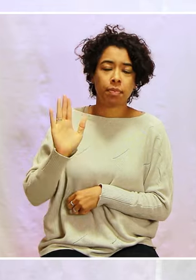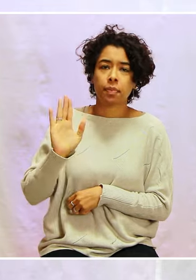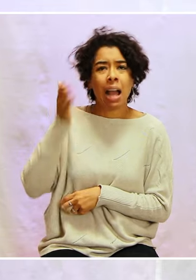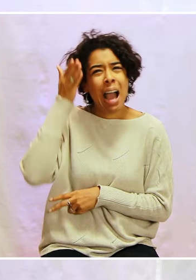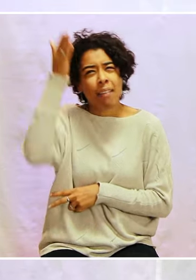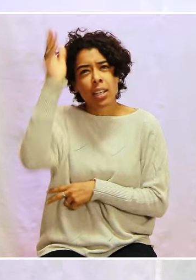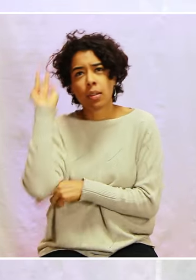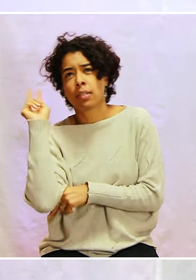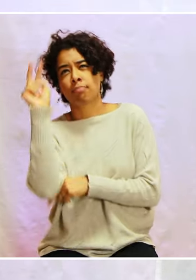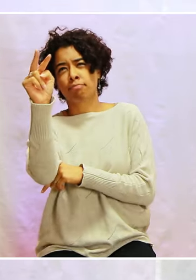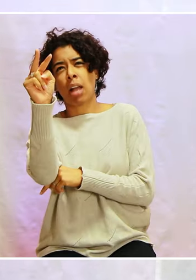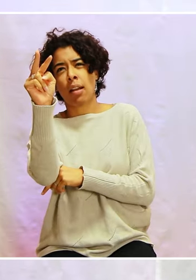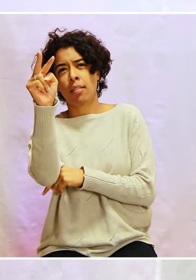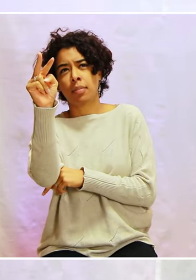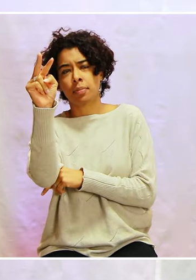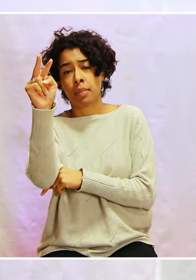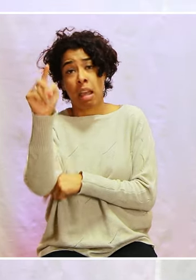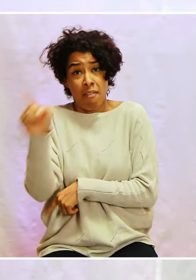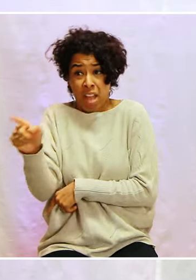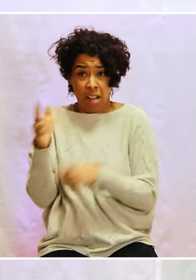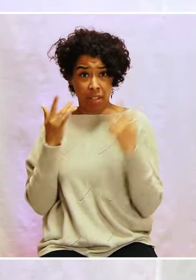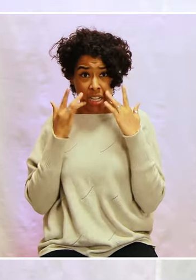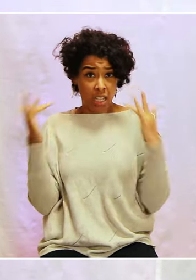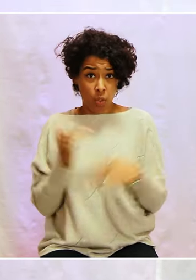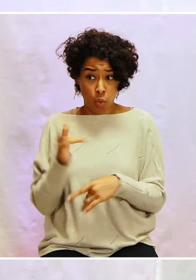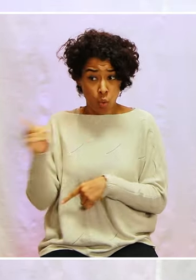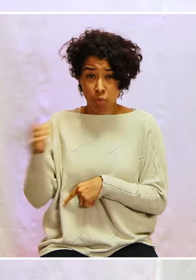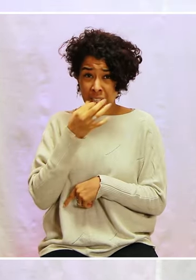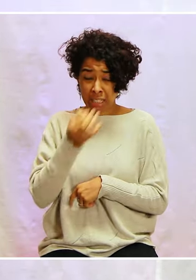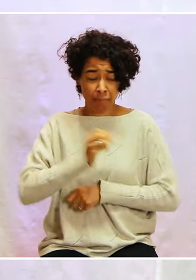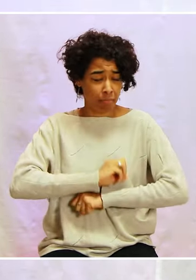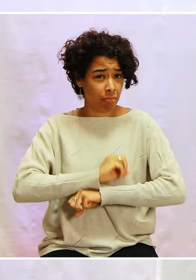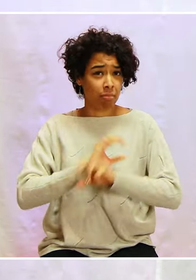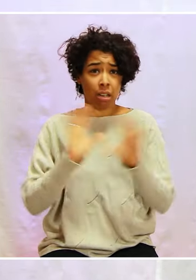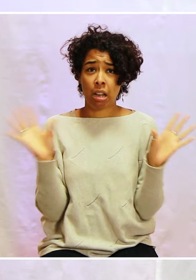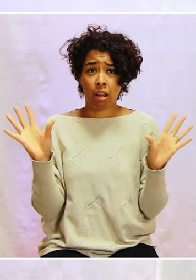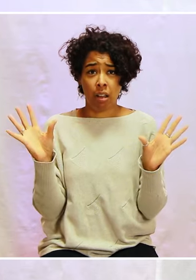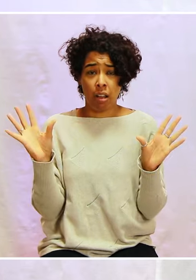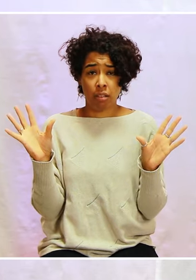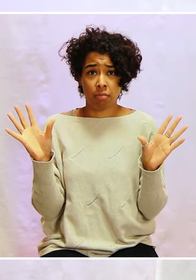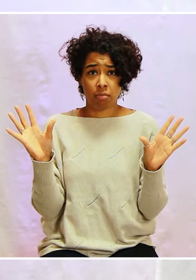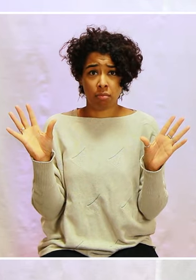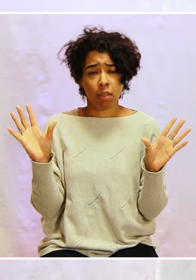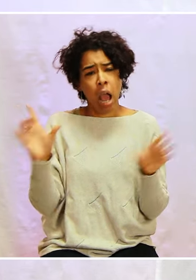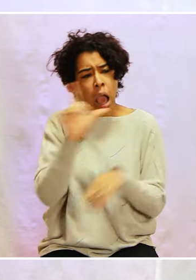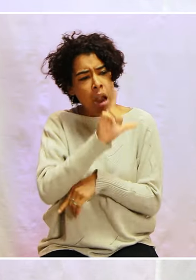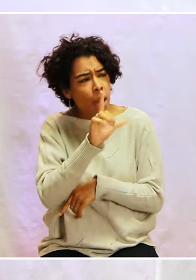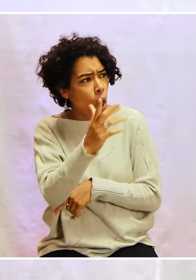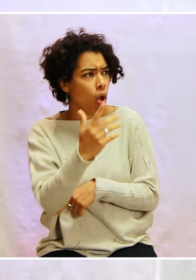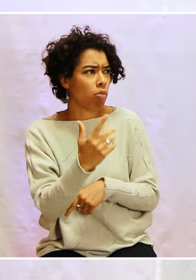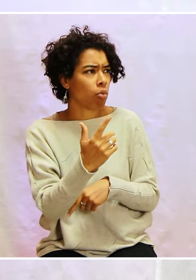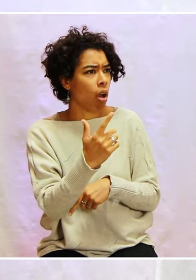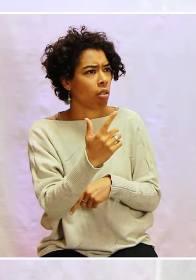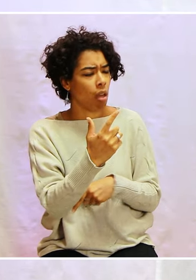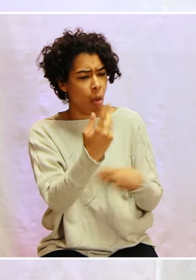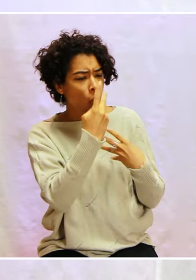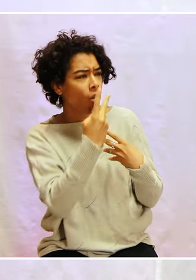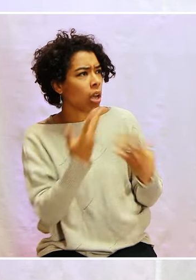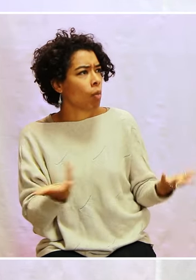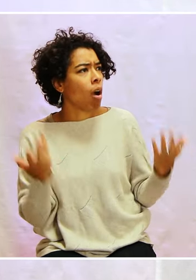vers l'avenir il a été déçu parce qu'il le dit il le dit très clairement il dit à la BAN vous vous êtes joué de moi